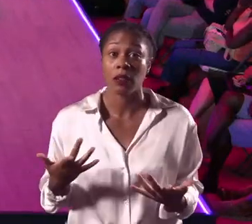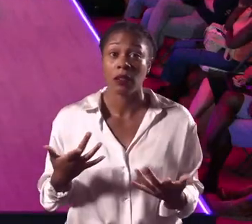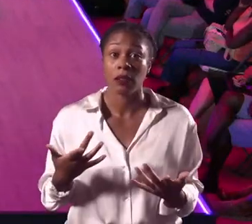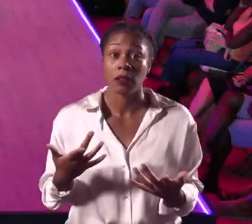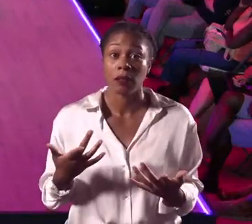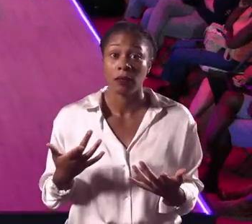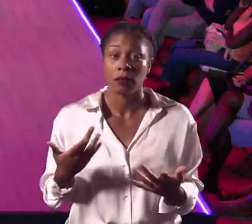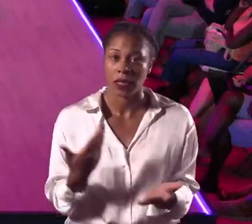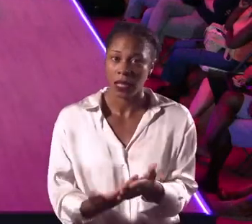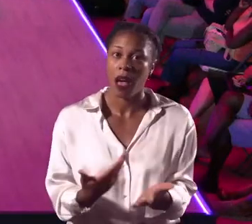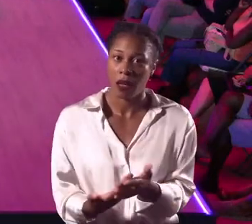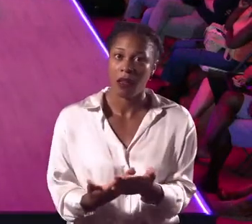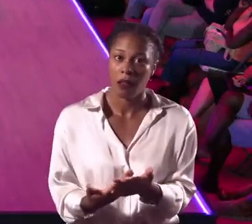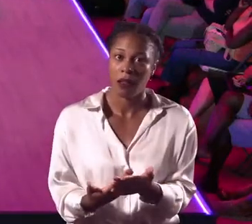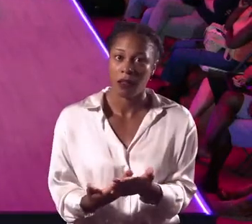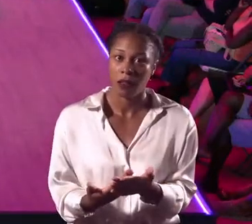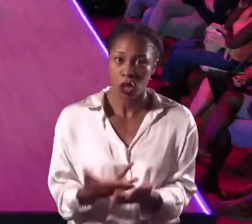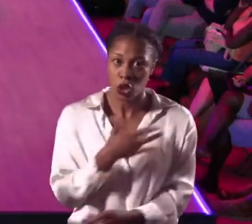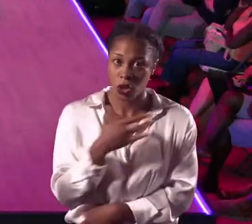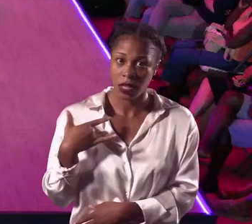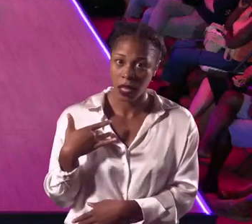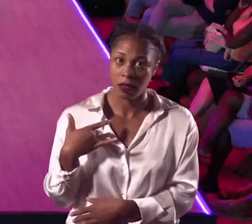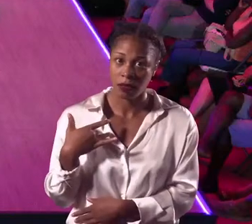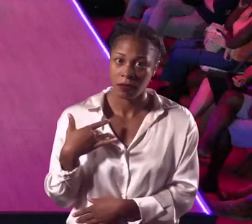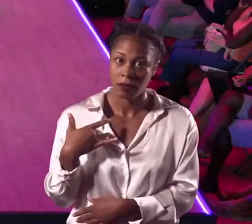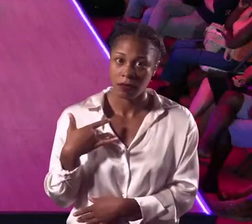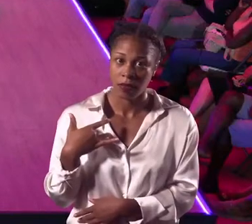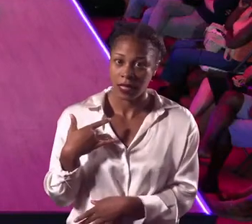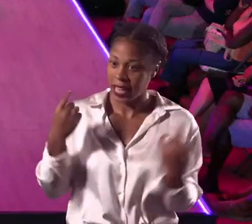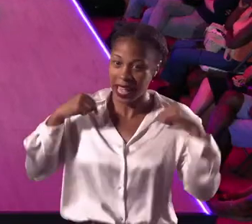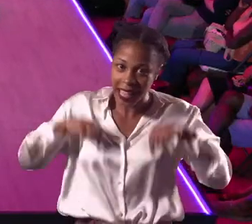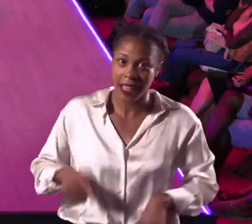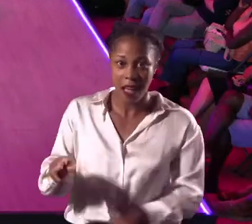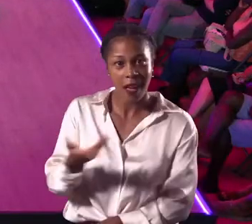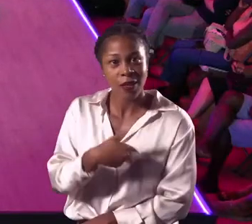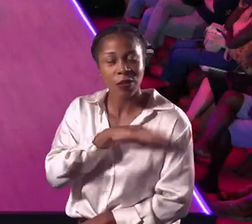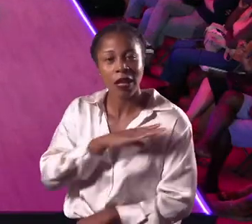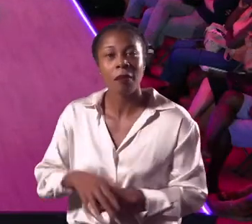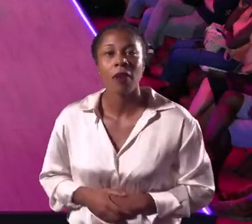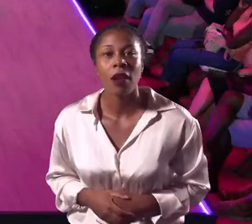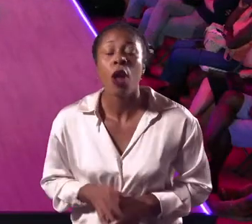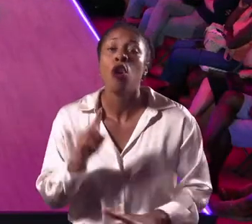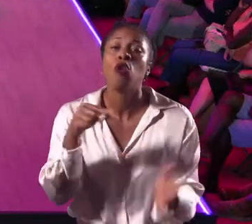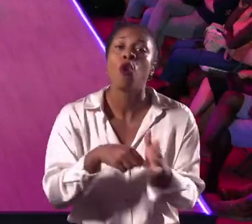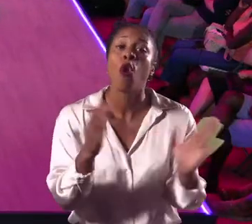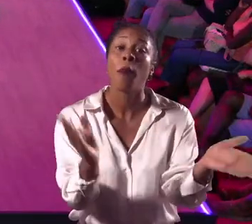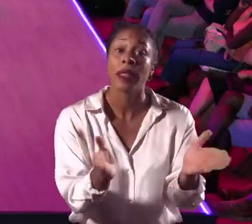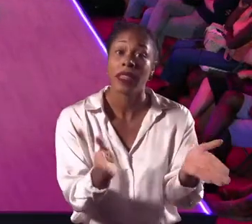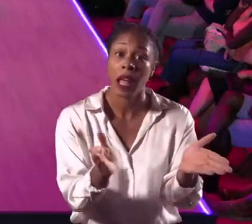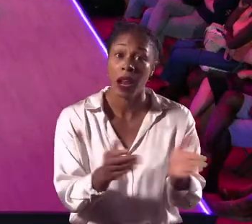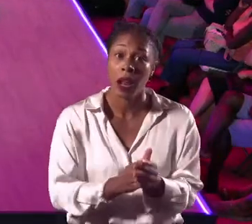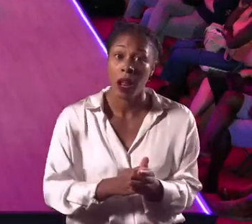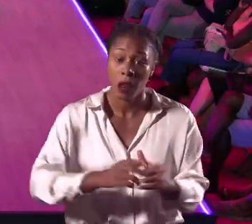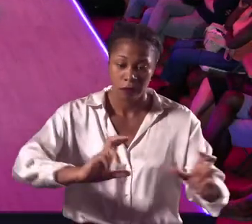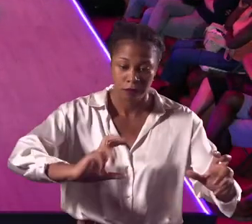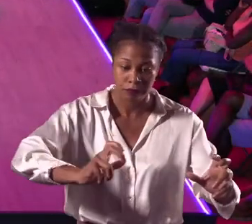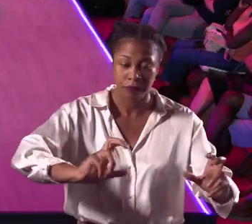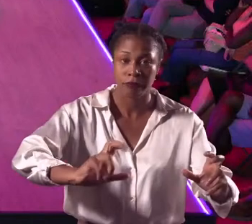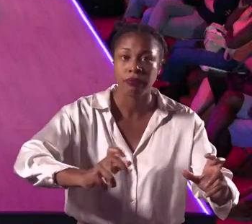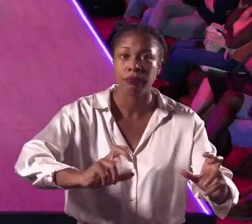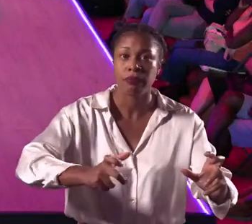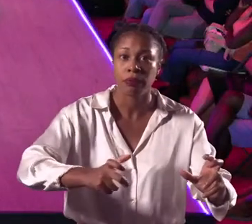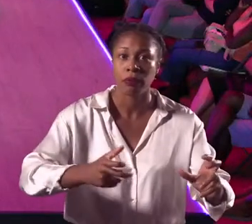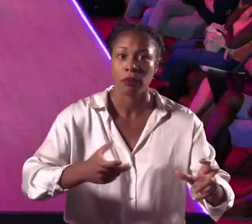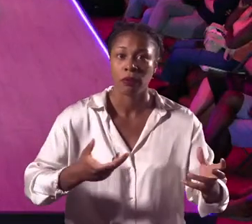sans eau. Eh bien, là aussi, la santé, c'est la compétence de l'État. Quand vous avez à l'hôpital, là aussi, des robinets, de